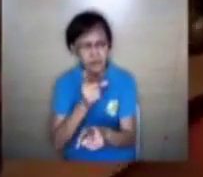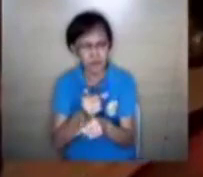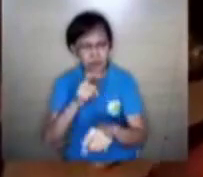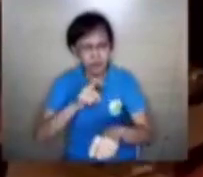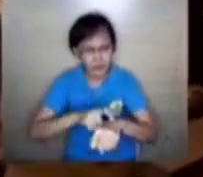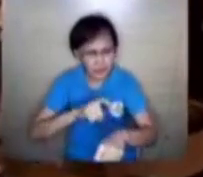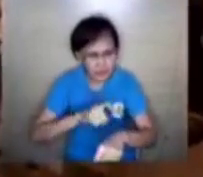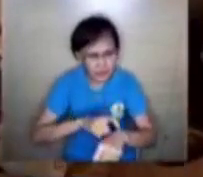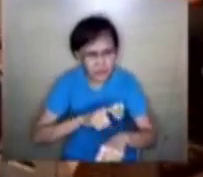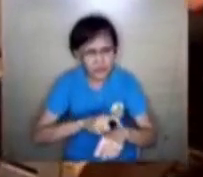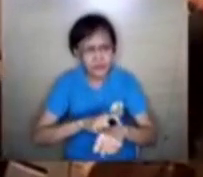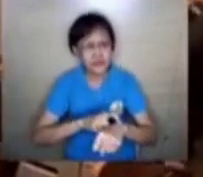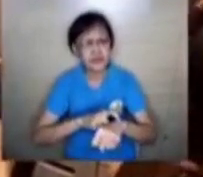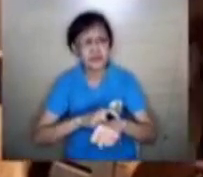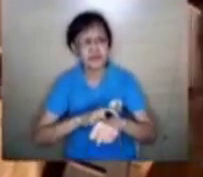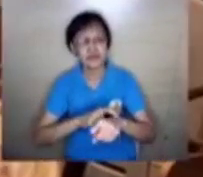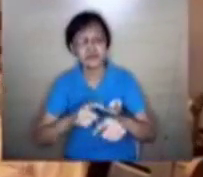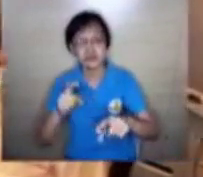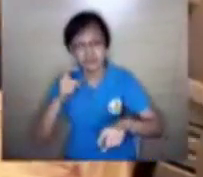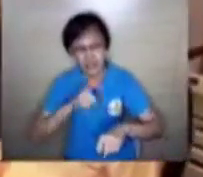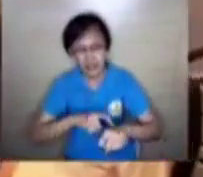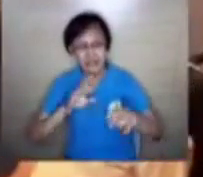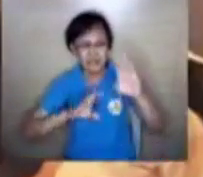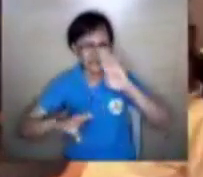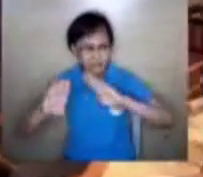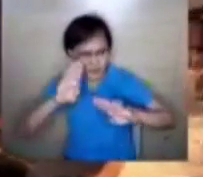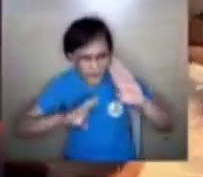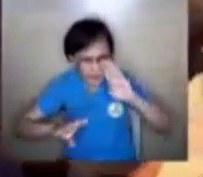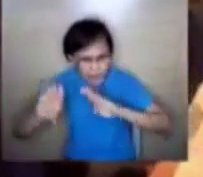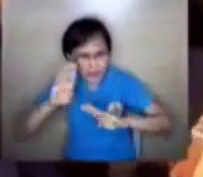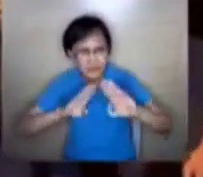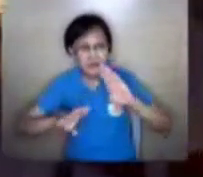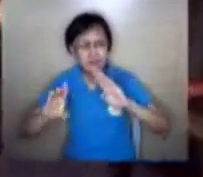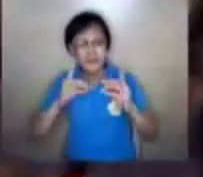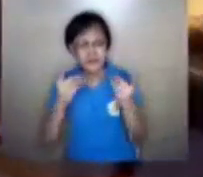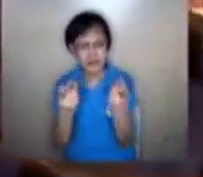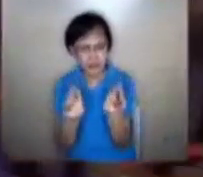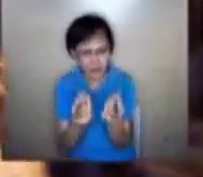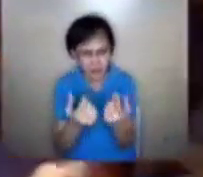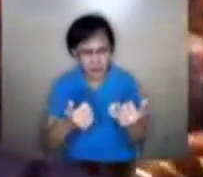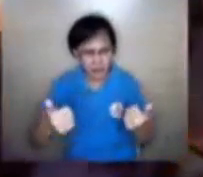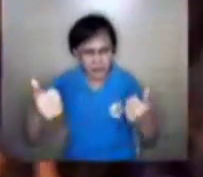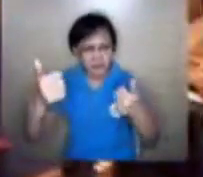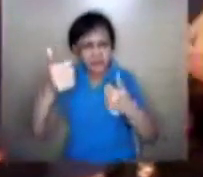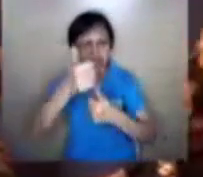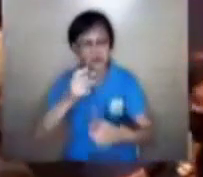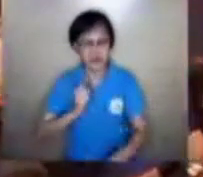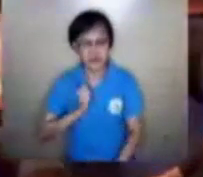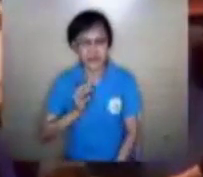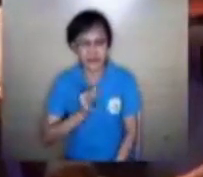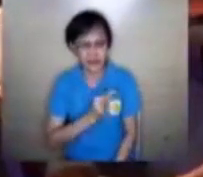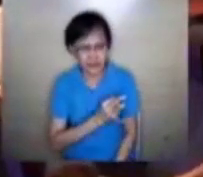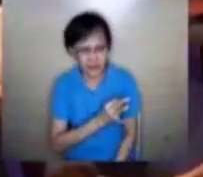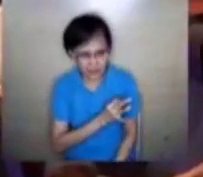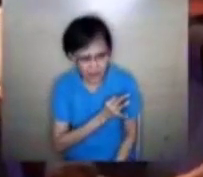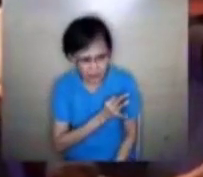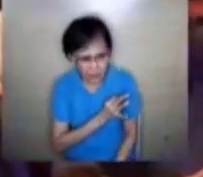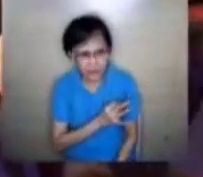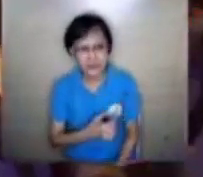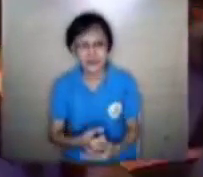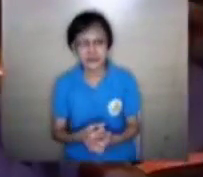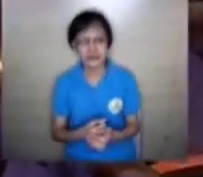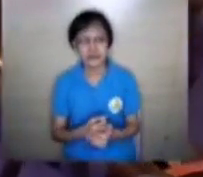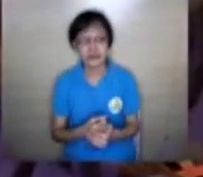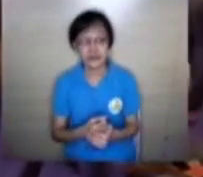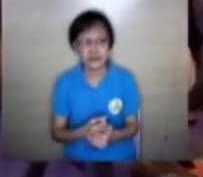na sa mga panahon ng krisis. Sa mga department heads natin, sa inyong mga staff, nauuna rito siyempre ang